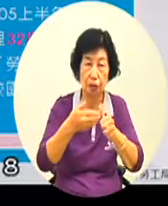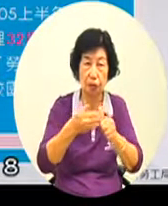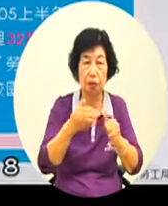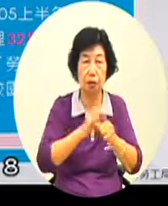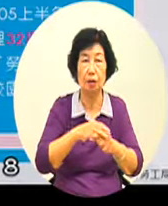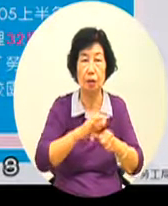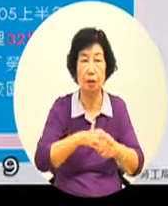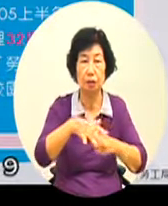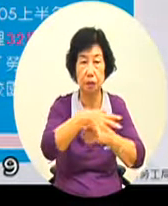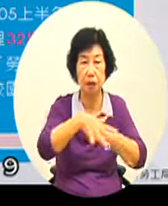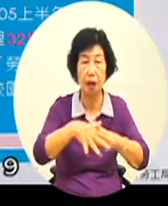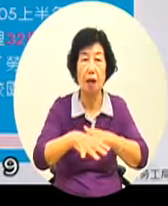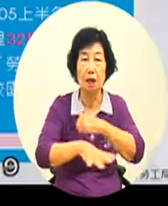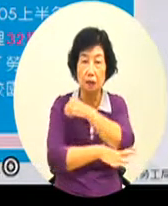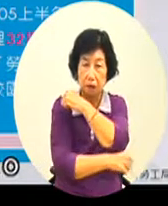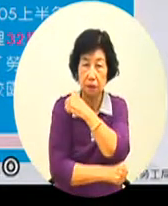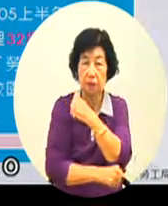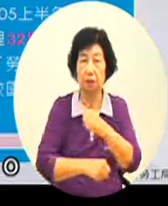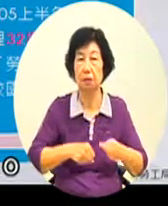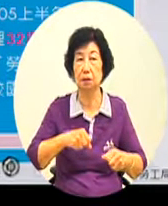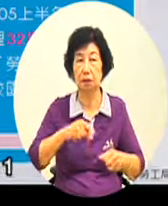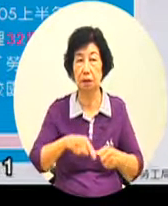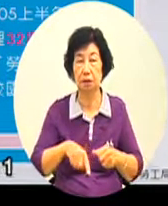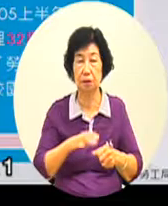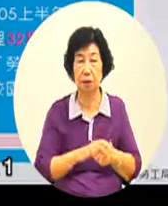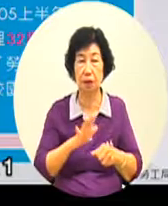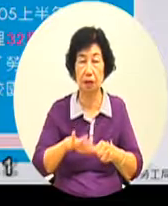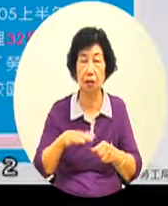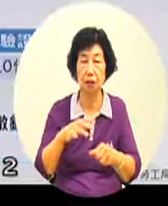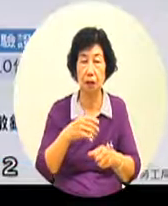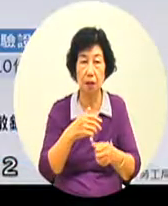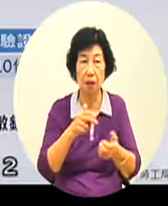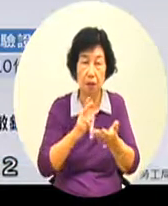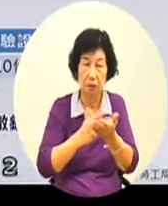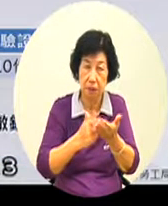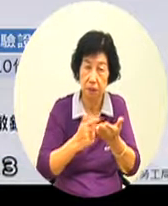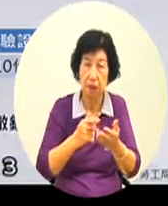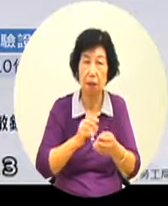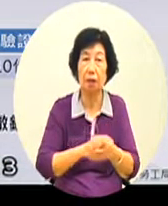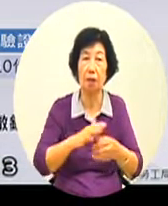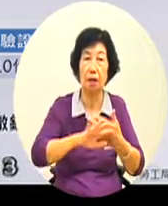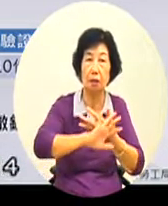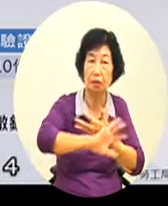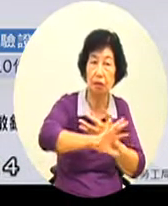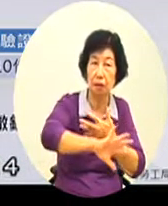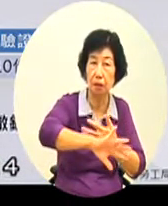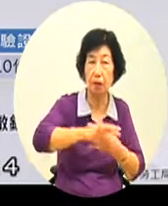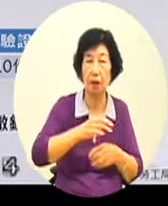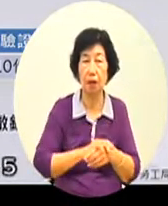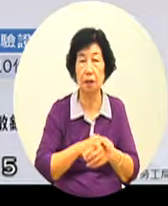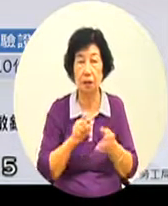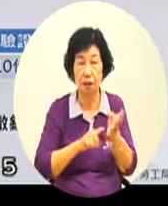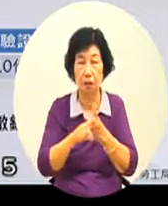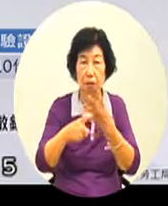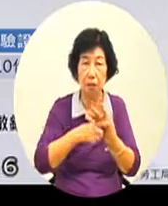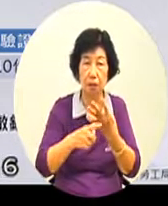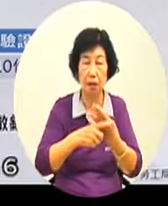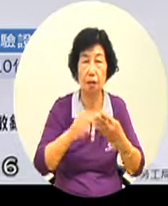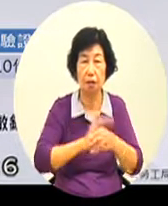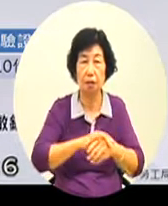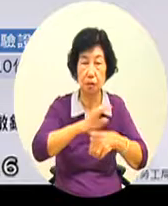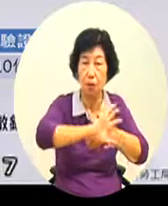中职资深对于劳动权益的知能。那在针对蓝领外劳以及专业外劳的管理辅